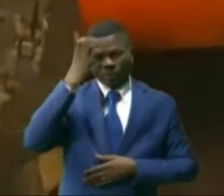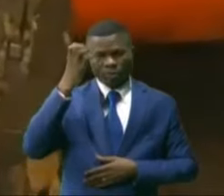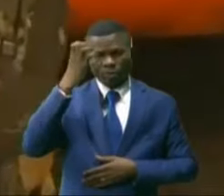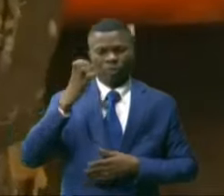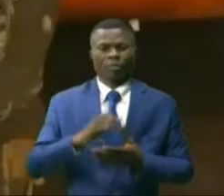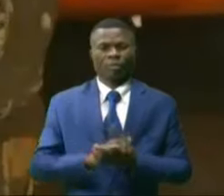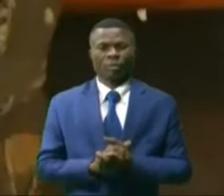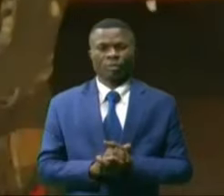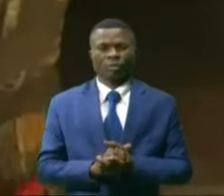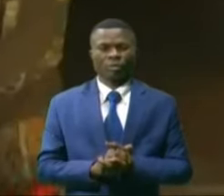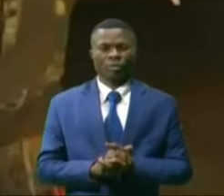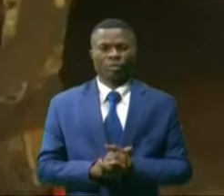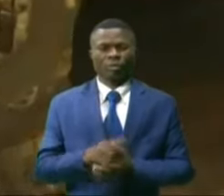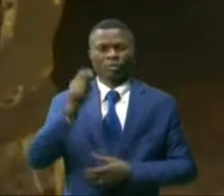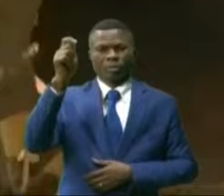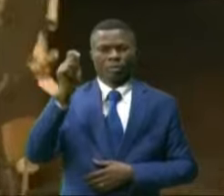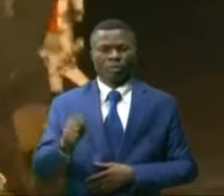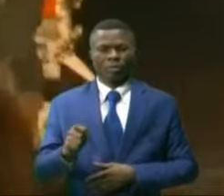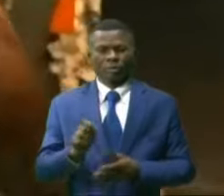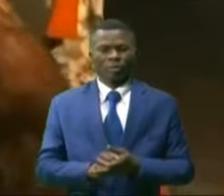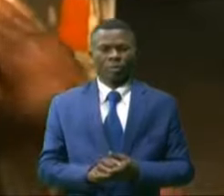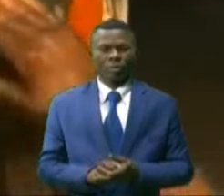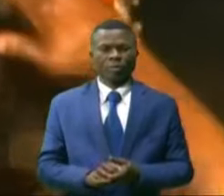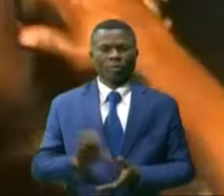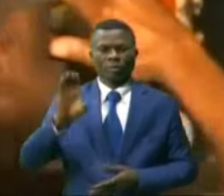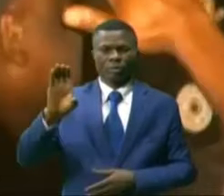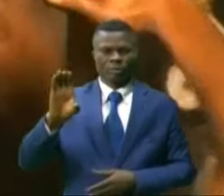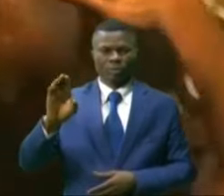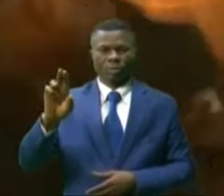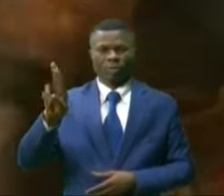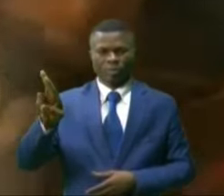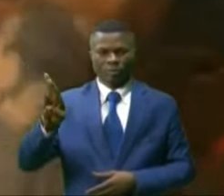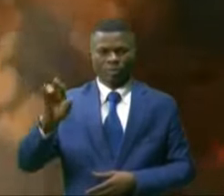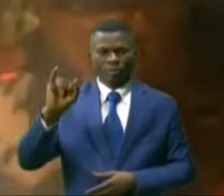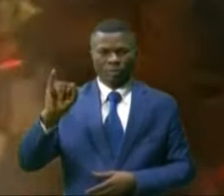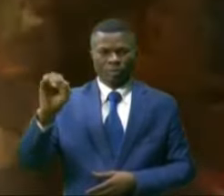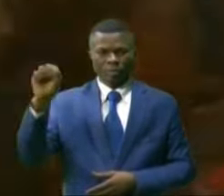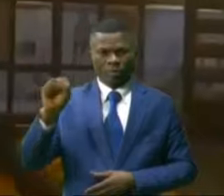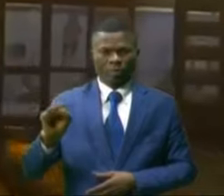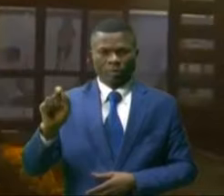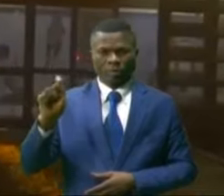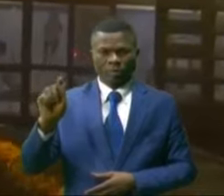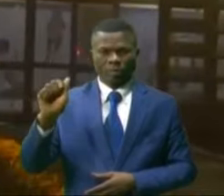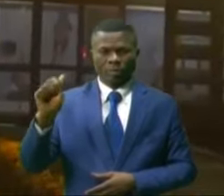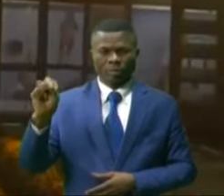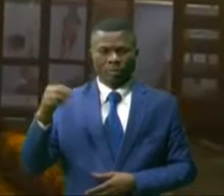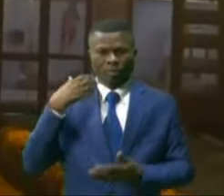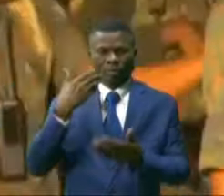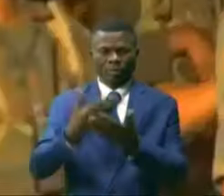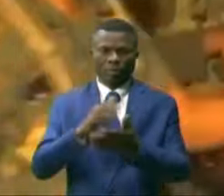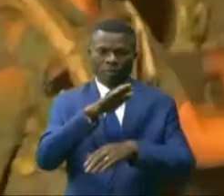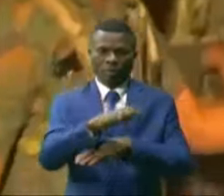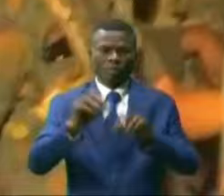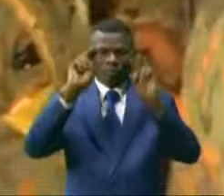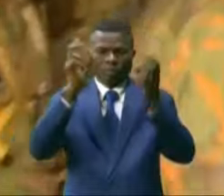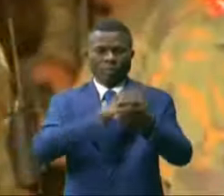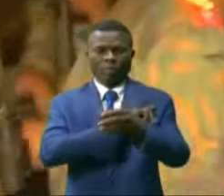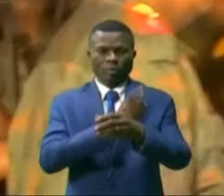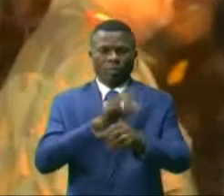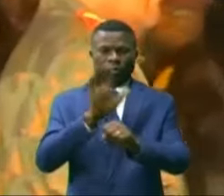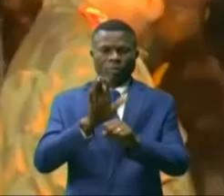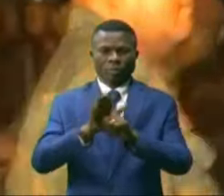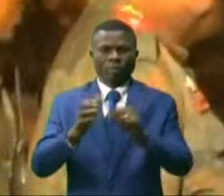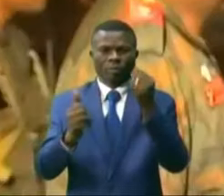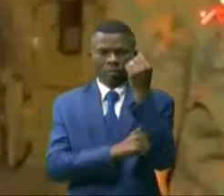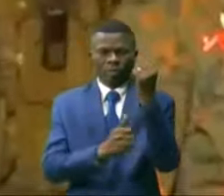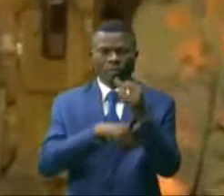Le général d'armée Chiwewe Songesa Christian est arrivé ce lundi 6 novembre 2023, en début de soirée à Goma. À la tête d'une forte